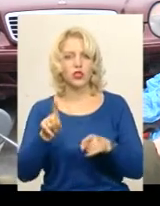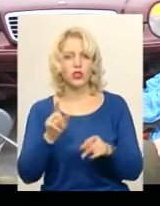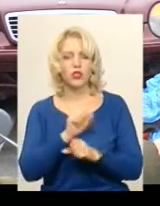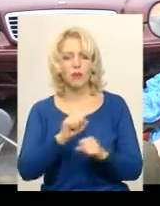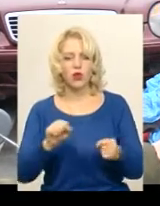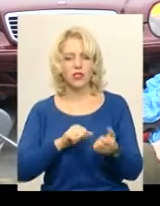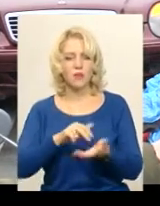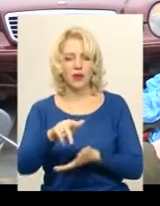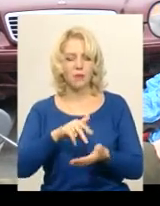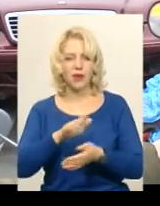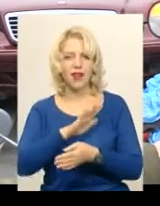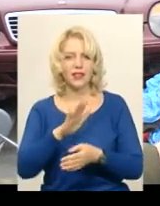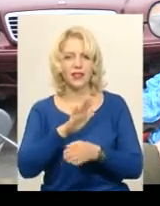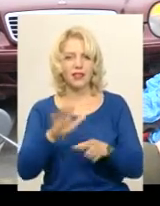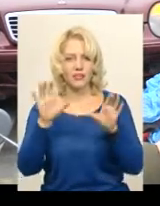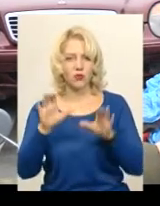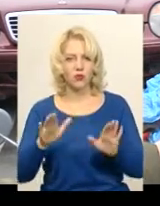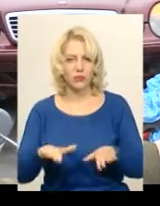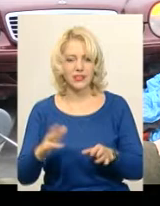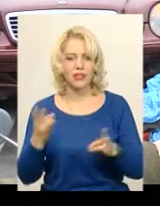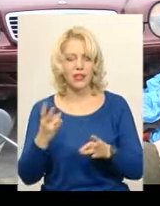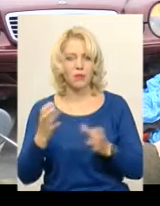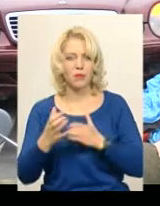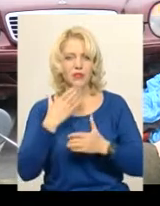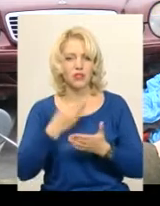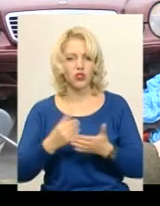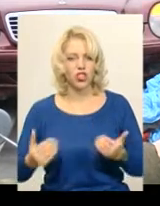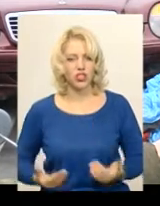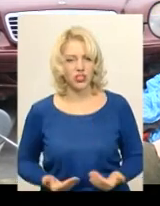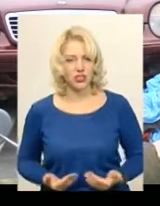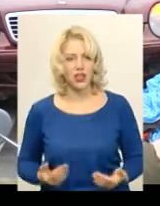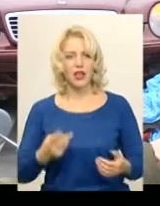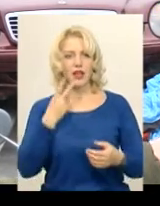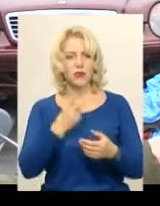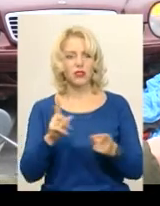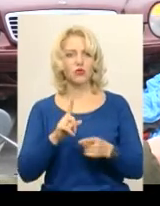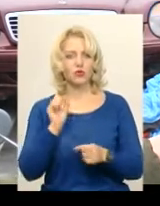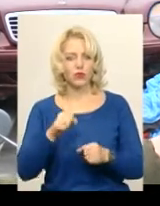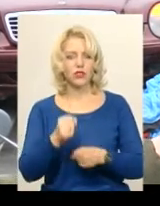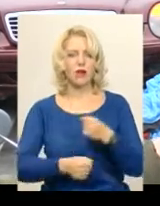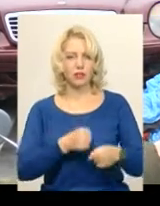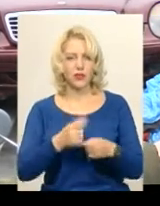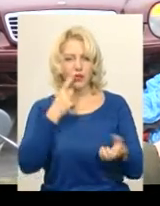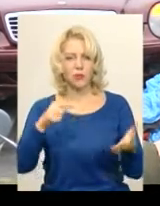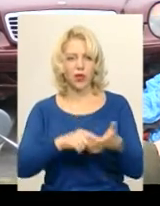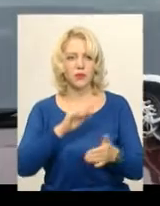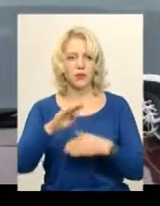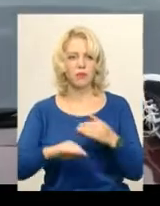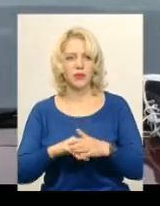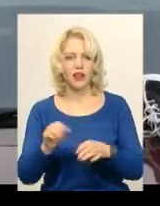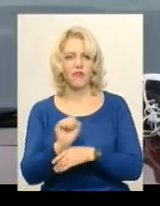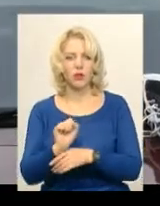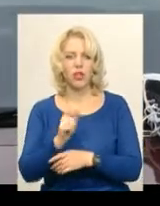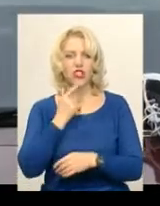можна перебігати в неустановленому місці. Потрібно берегти своє життя, адже дуже часто можна, як ми бачимо, добігатись і потрапити під автомобіль.